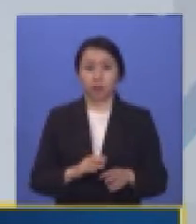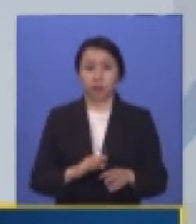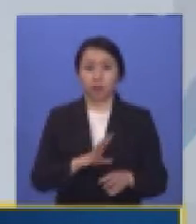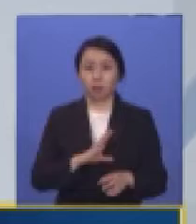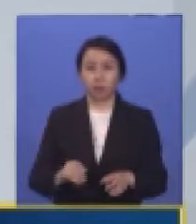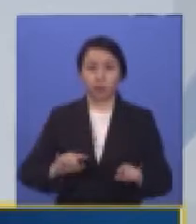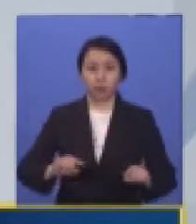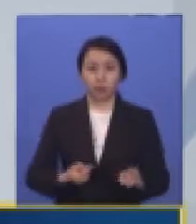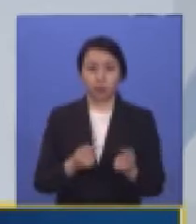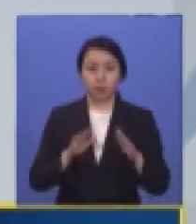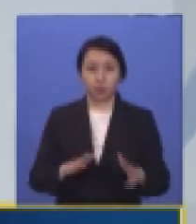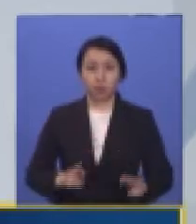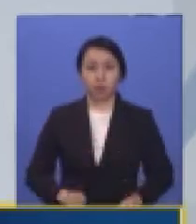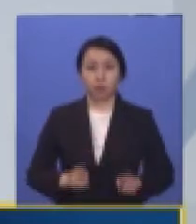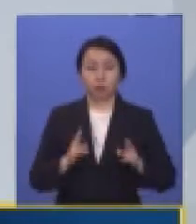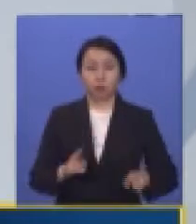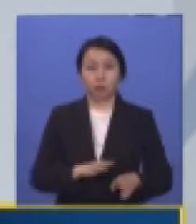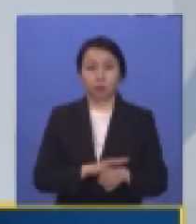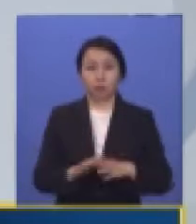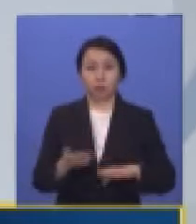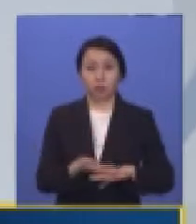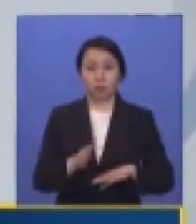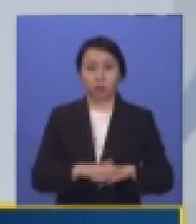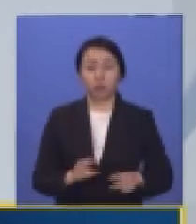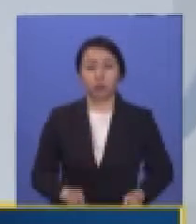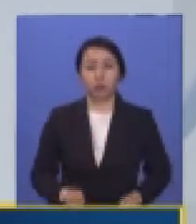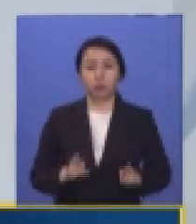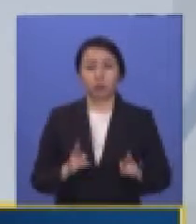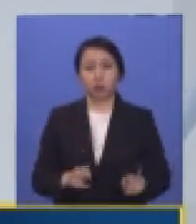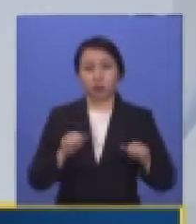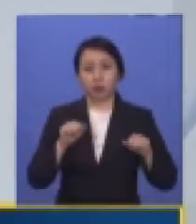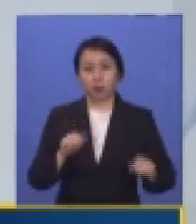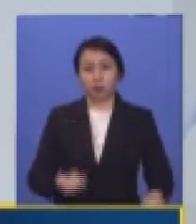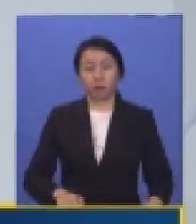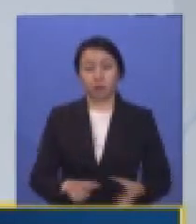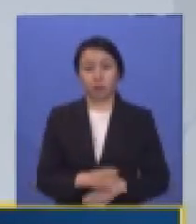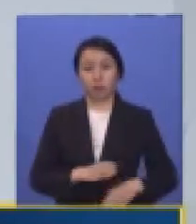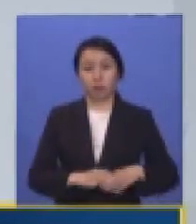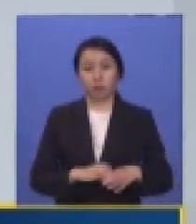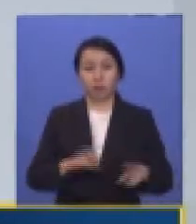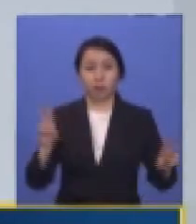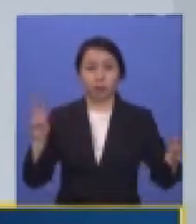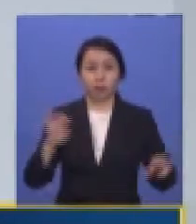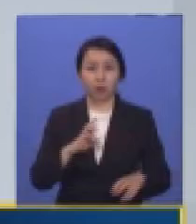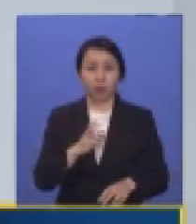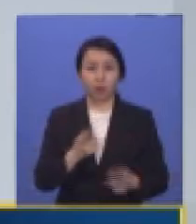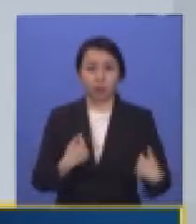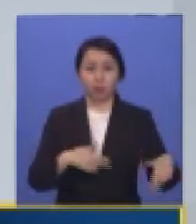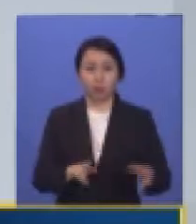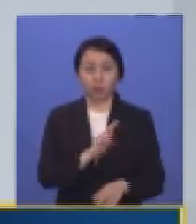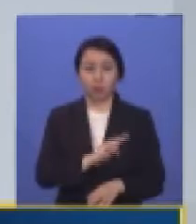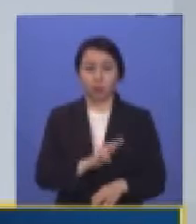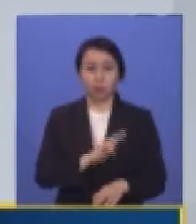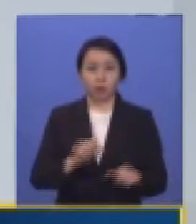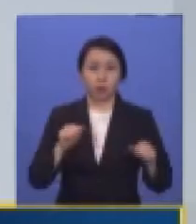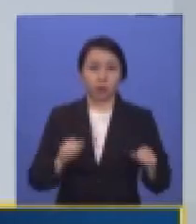за исключением задержания на месте преступления и совершения тяжких преступлений. Правовое положение и организация